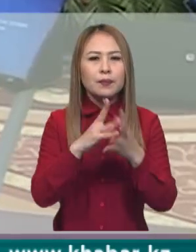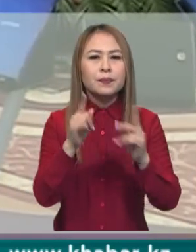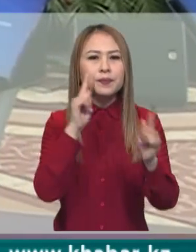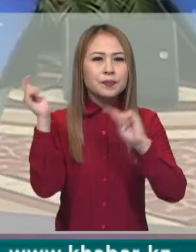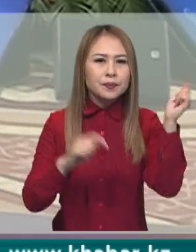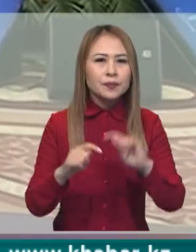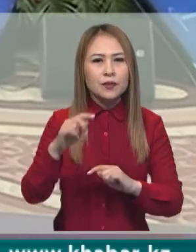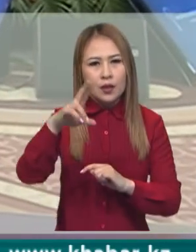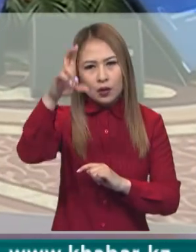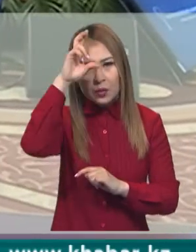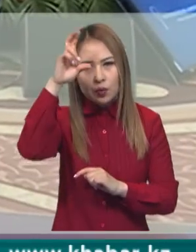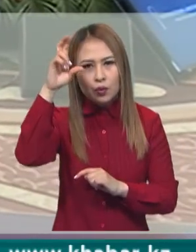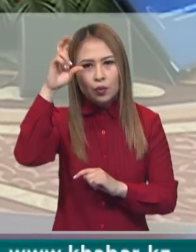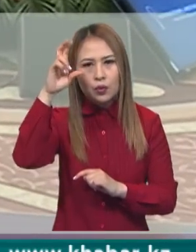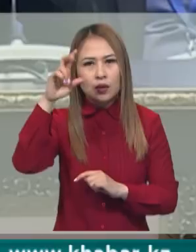келіп